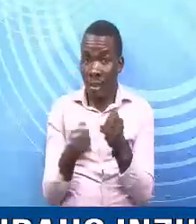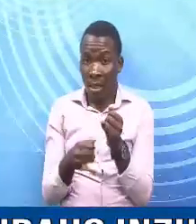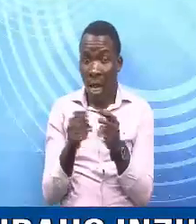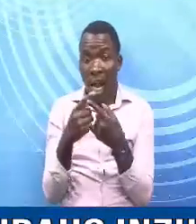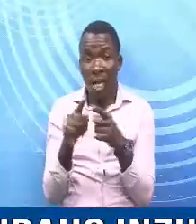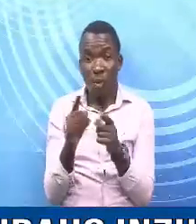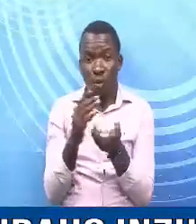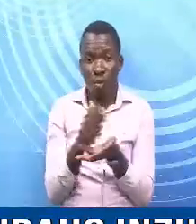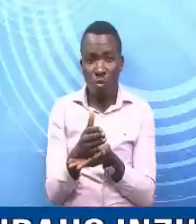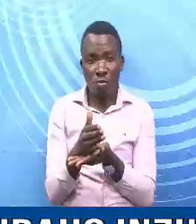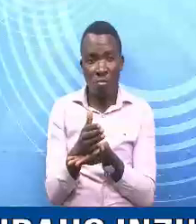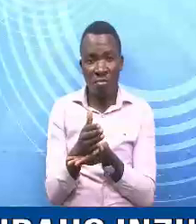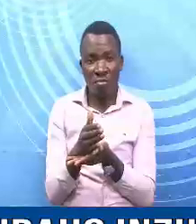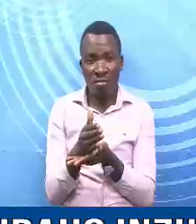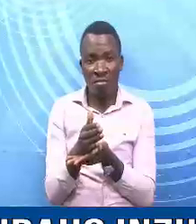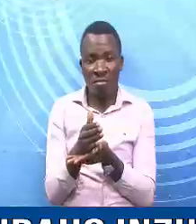ariko